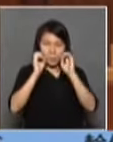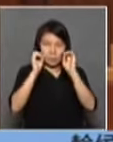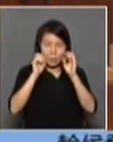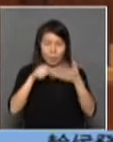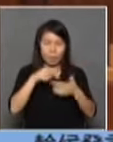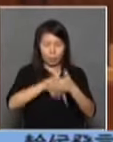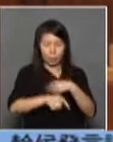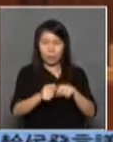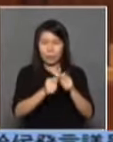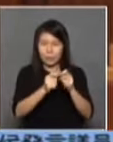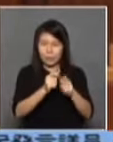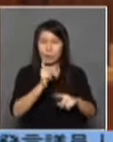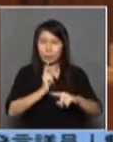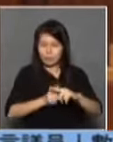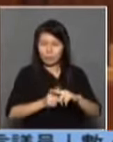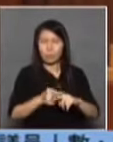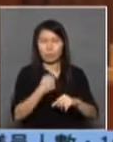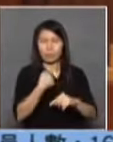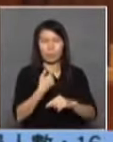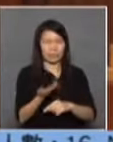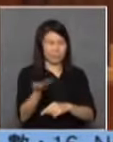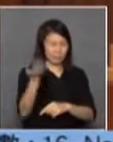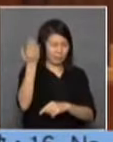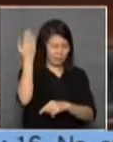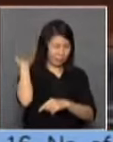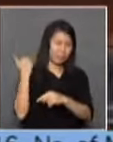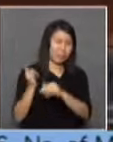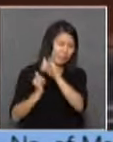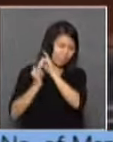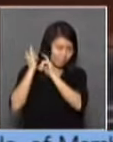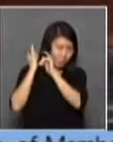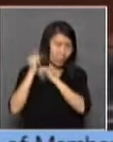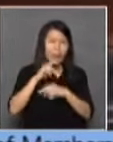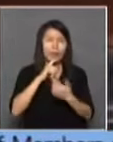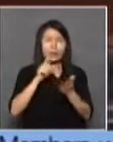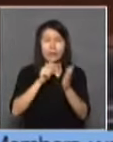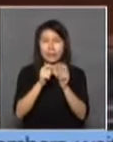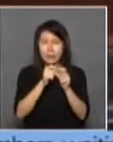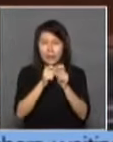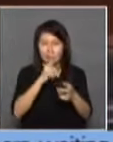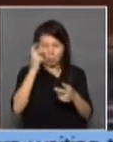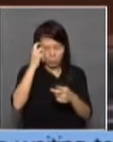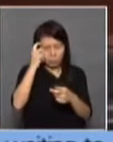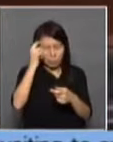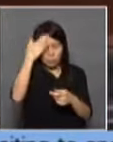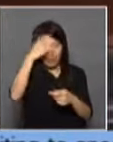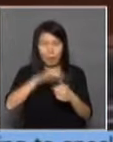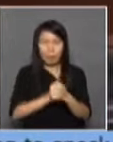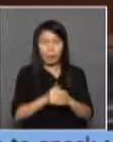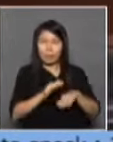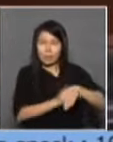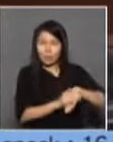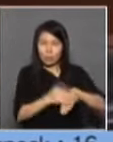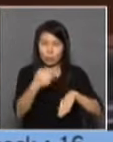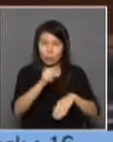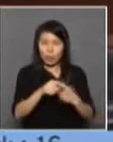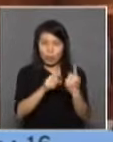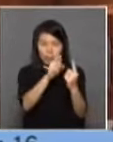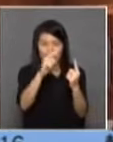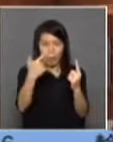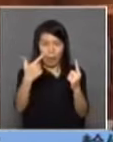個背景嚇有一定嘅認識嘅。剩餘權力呢個問題呢，我哋喺1986年左